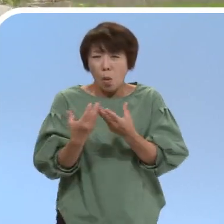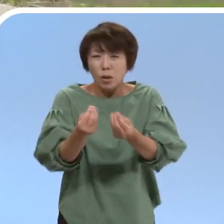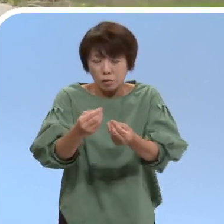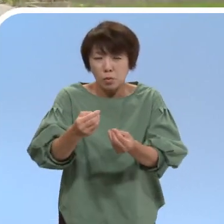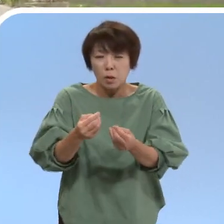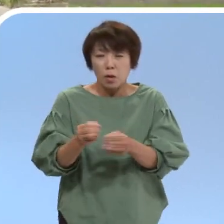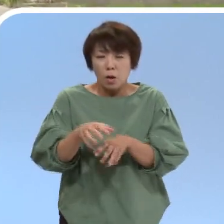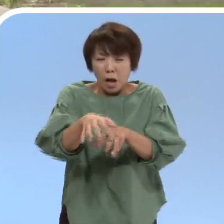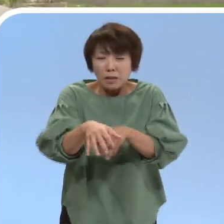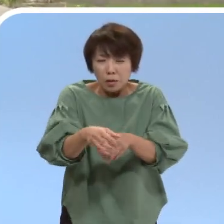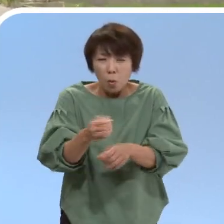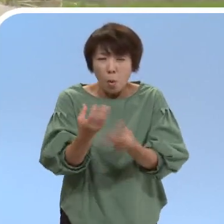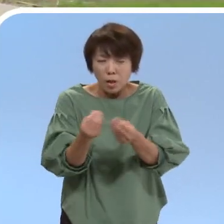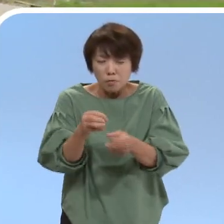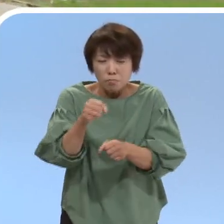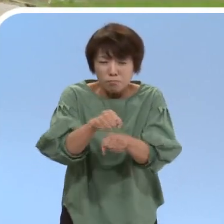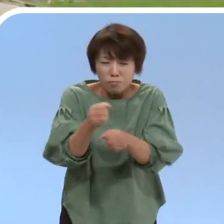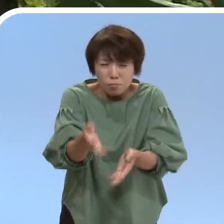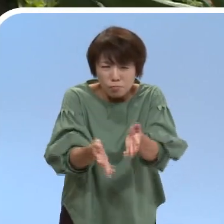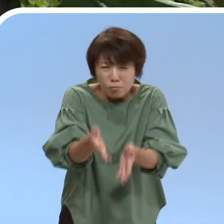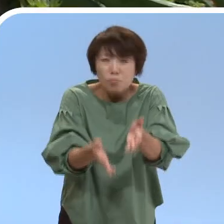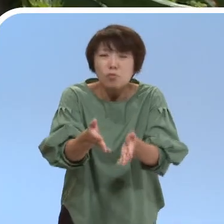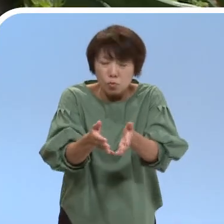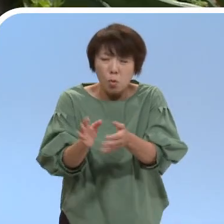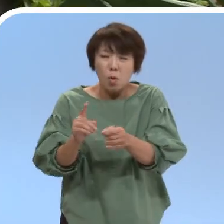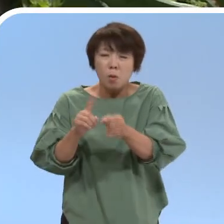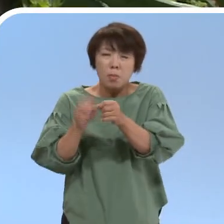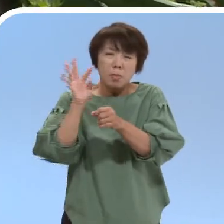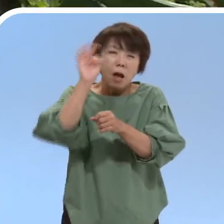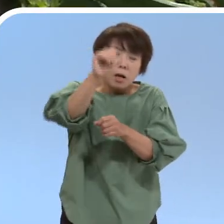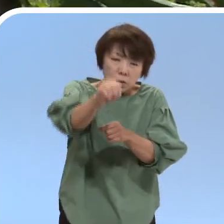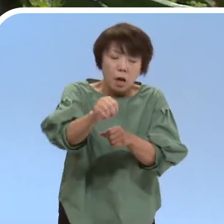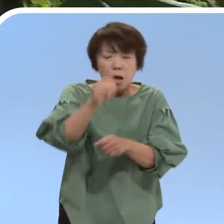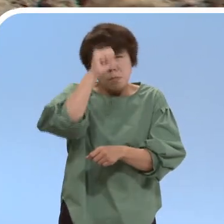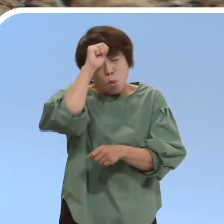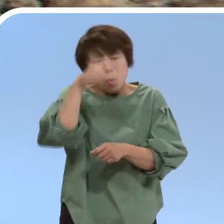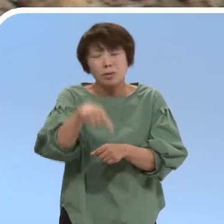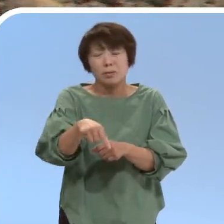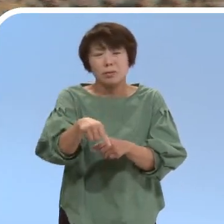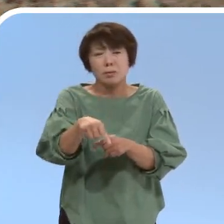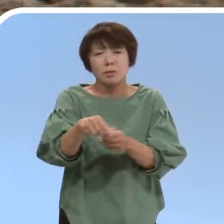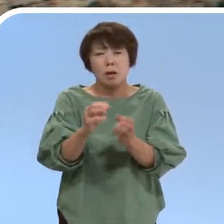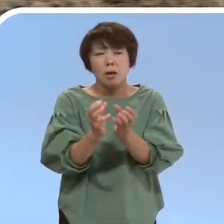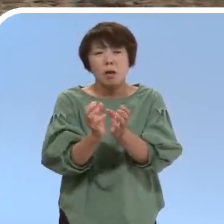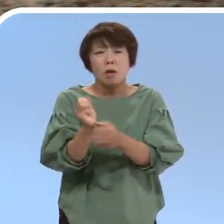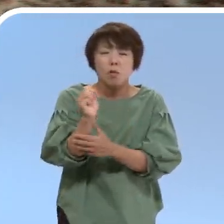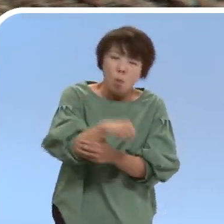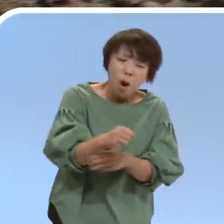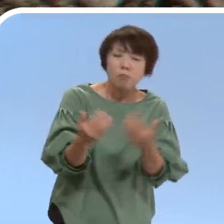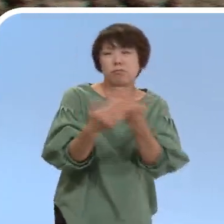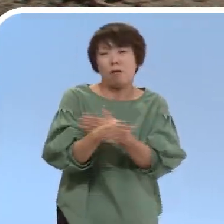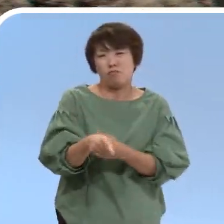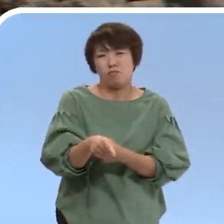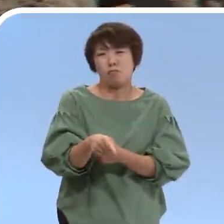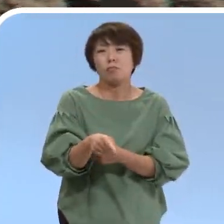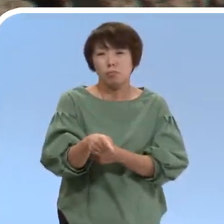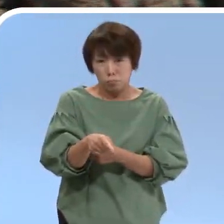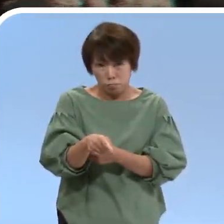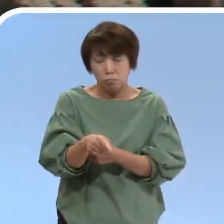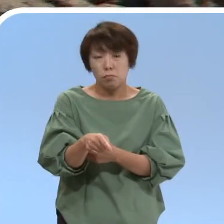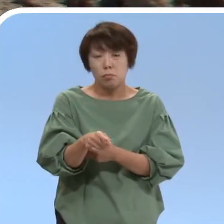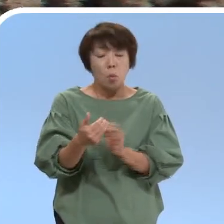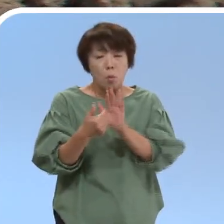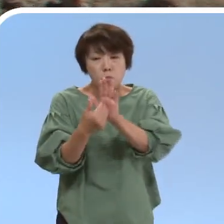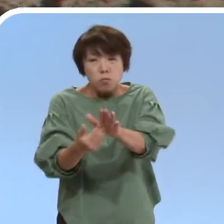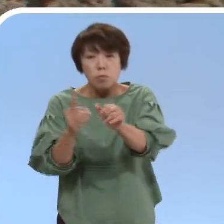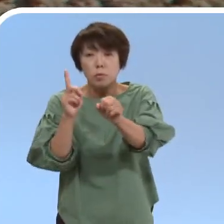と同じ作物を作ってると、 はい、 何年も経つと病気になってしまったりとかっていう連作障害というんですけど、